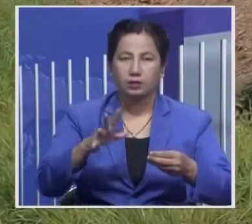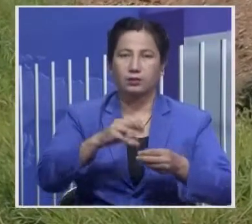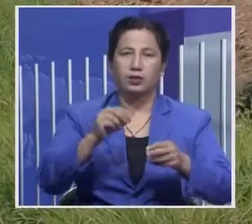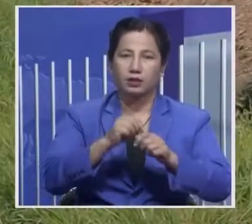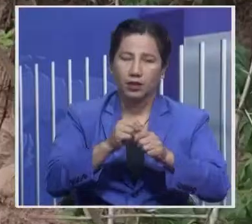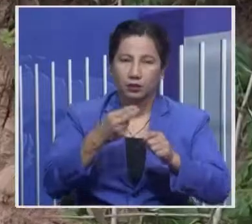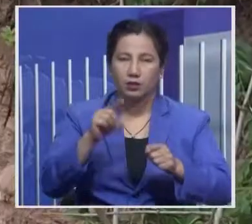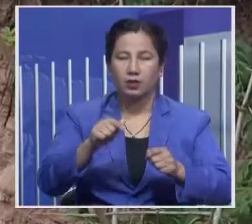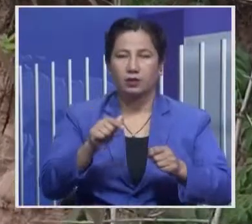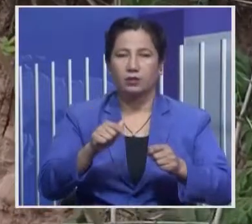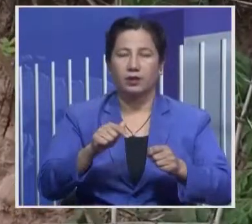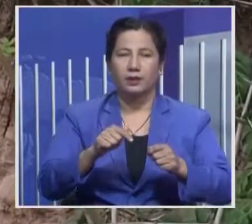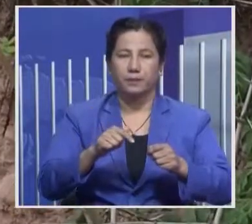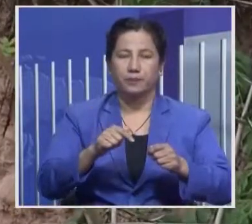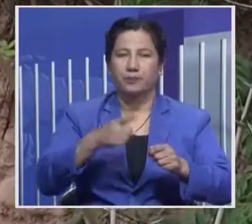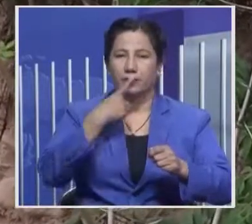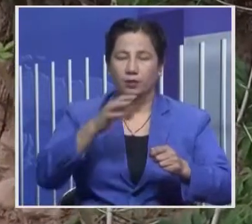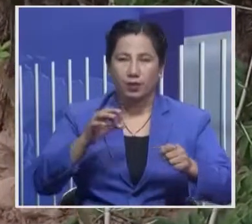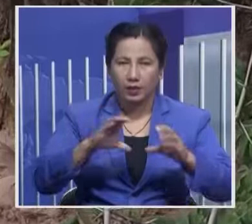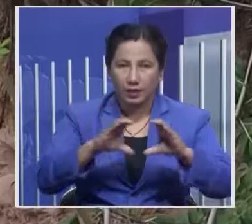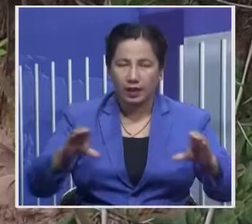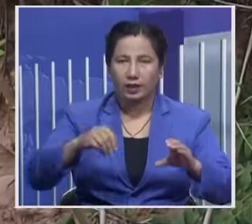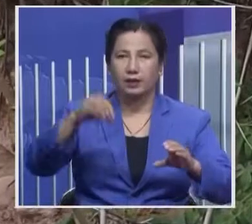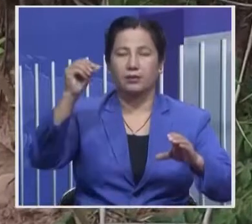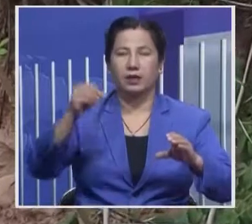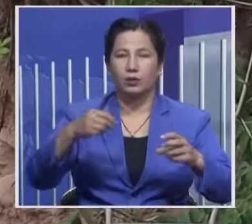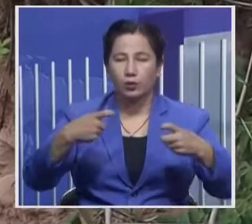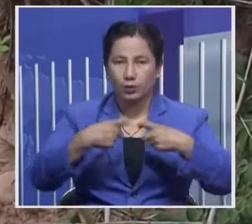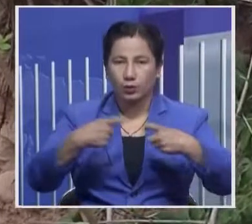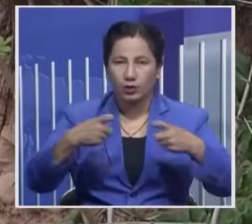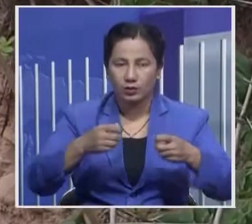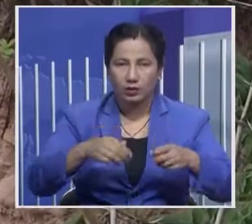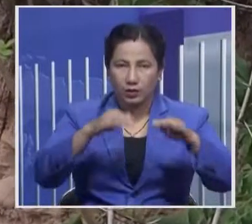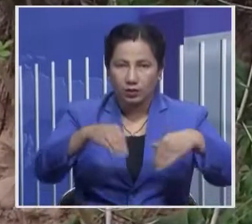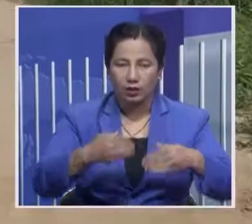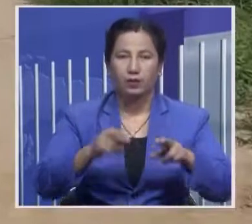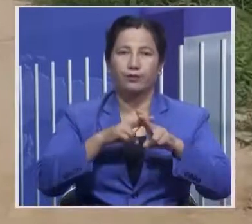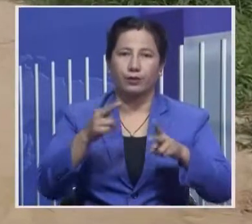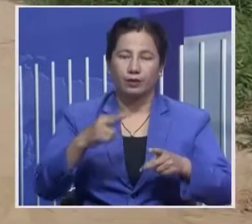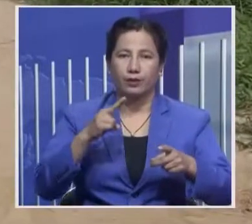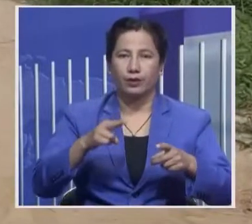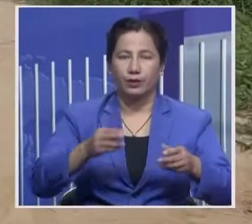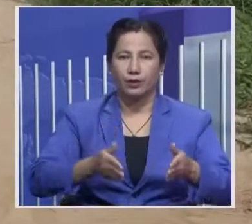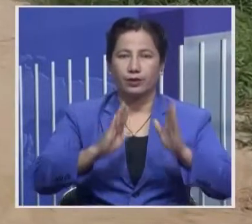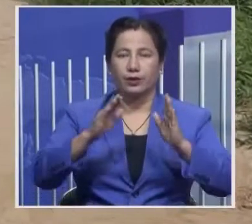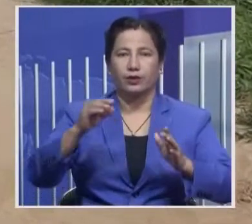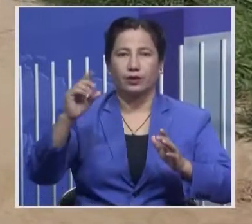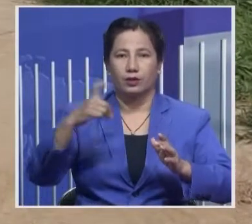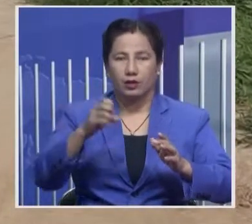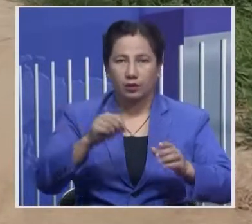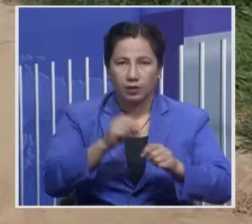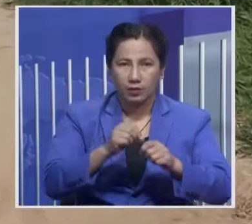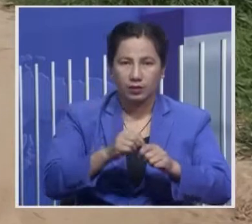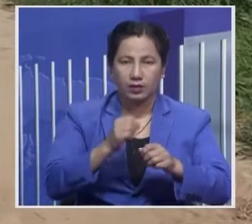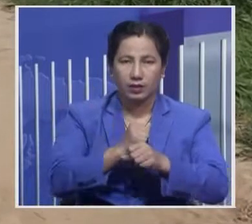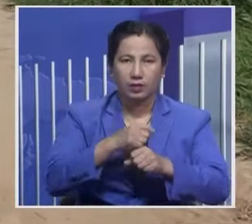पारे, जसमा पक्की नाली निर्माण, माटो फिलिङ, कच्ची नाली खन्ने काम समेटियो। सडक ग्राभेल गर्न इस्टिमेट भएन। सडक